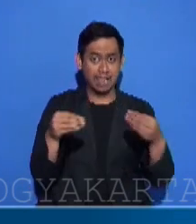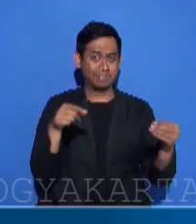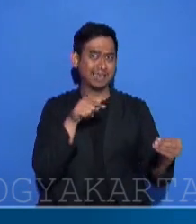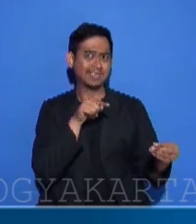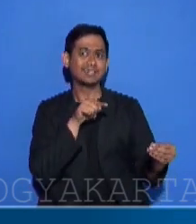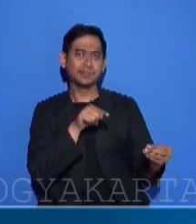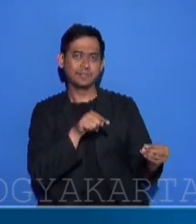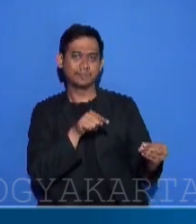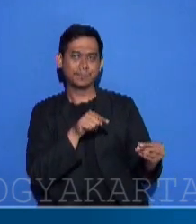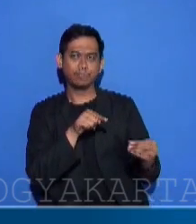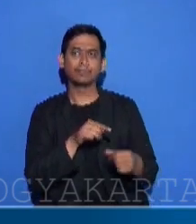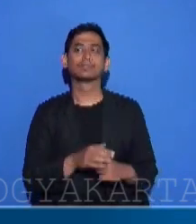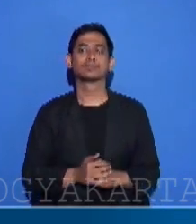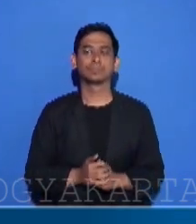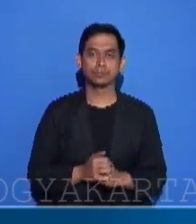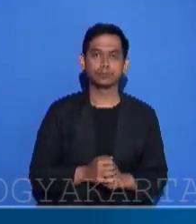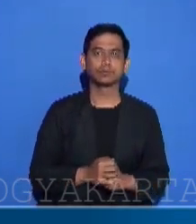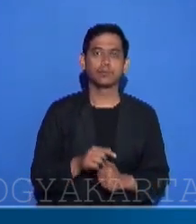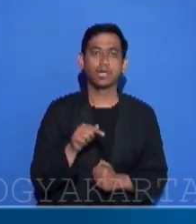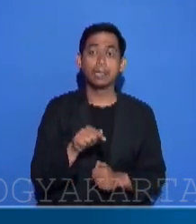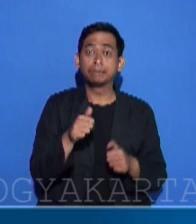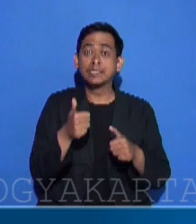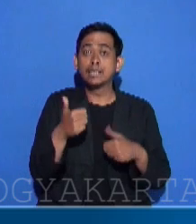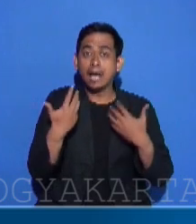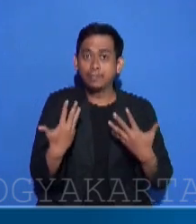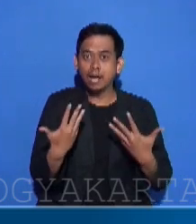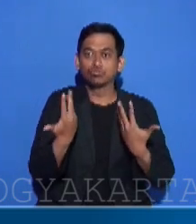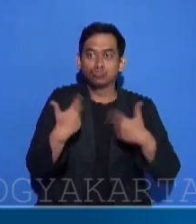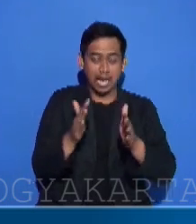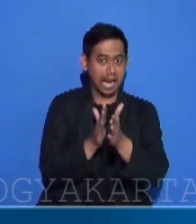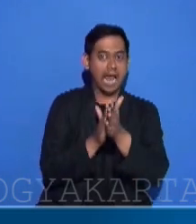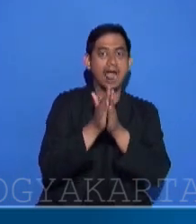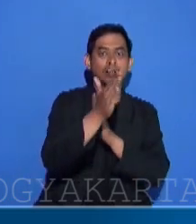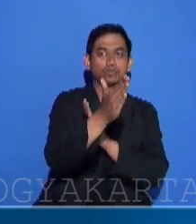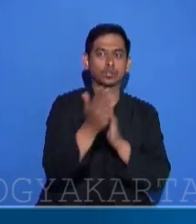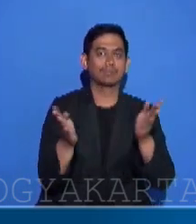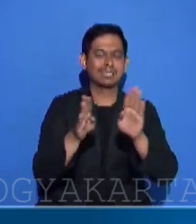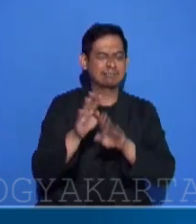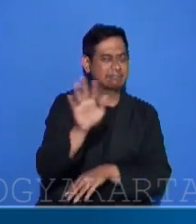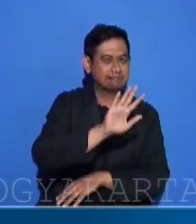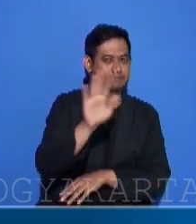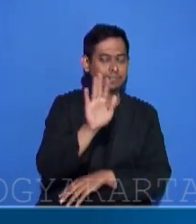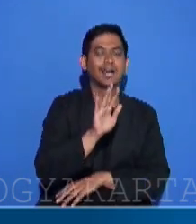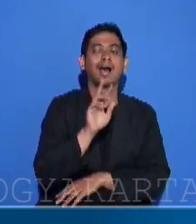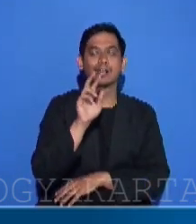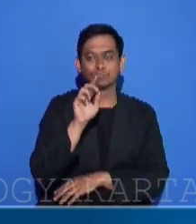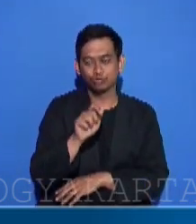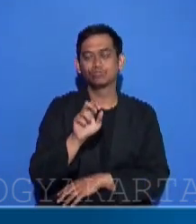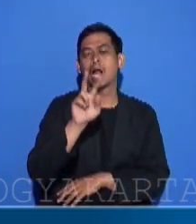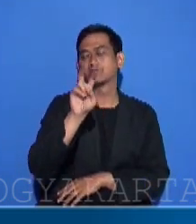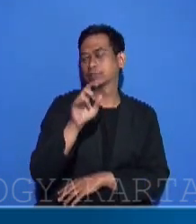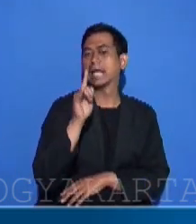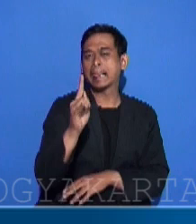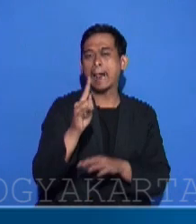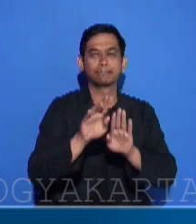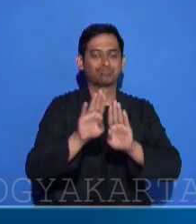lain aset kripto sangat liuid tidak pernah tutup selalu buka selama 24 jam sehari dan 7 hari seminggu bertransaksi bisa